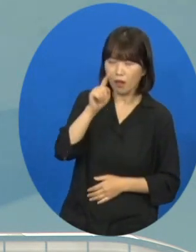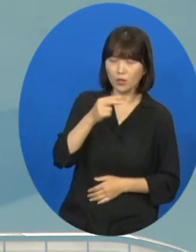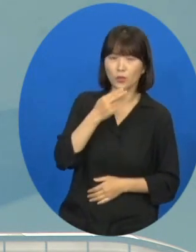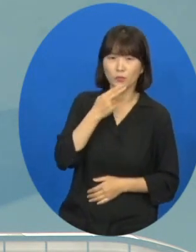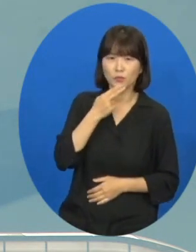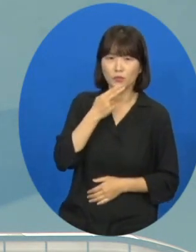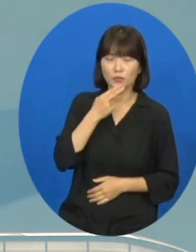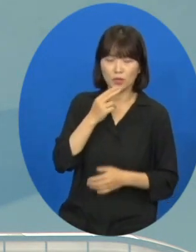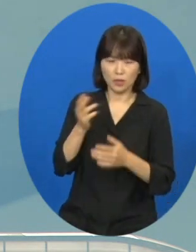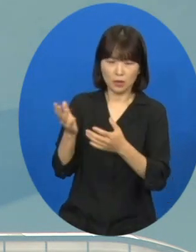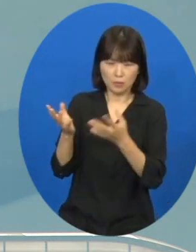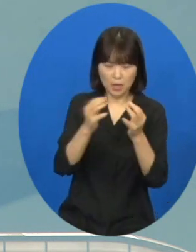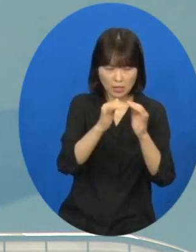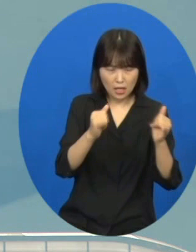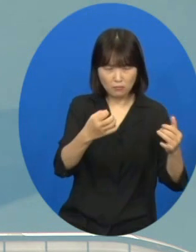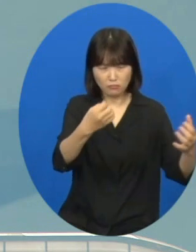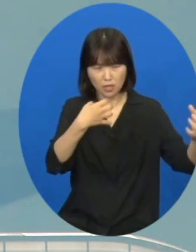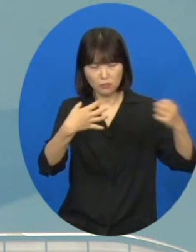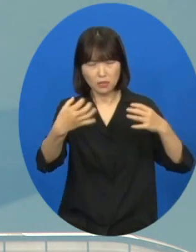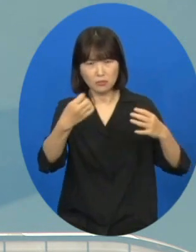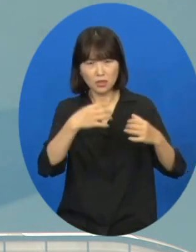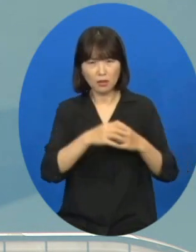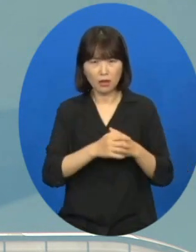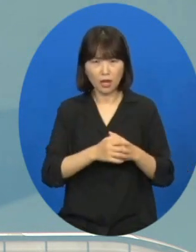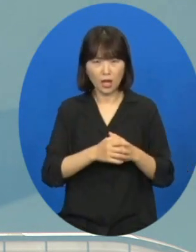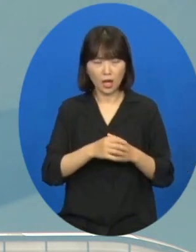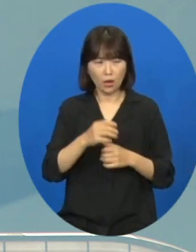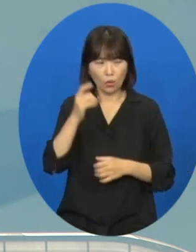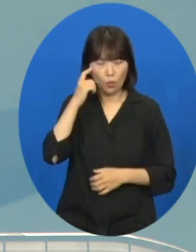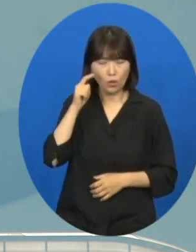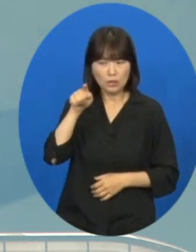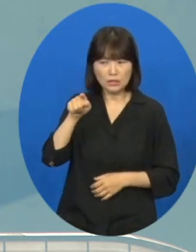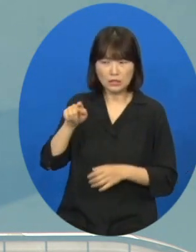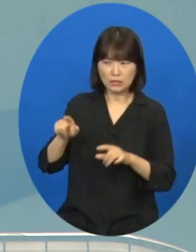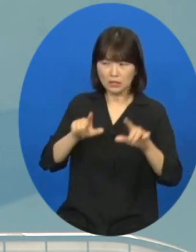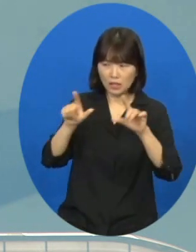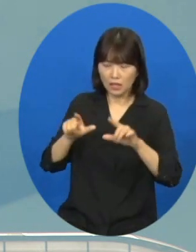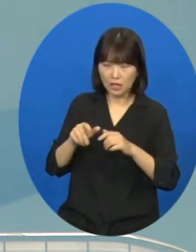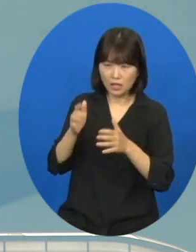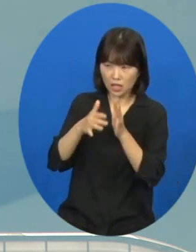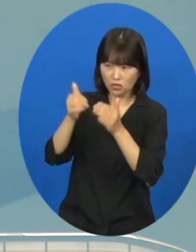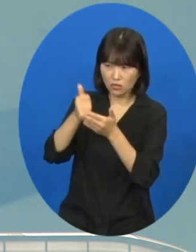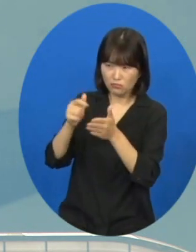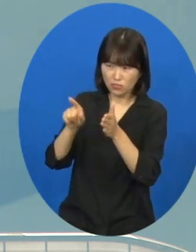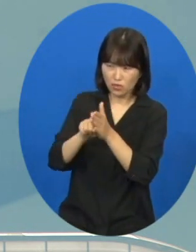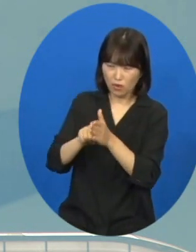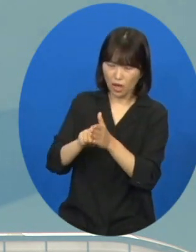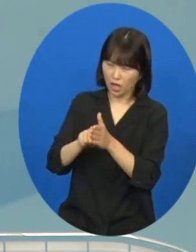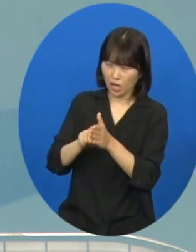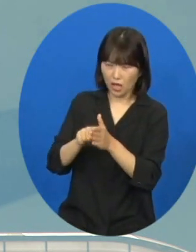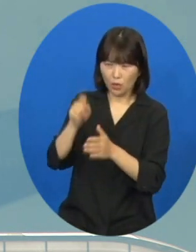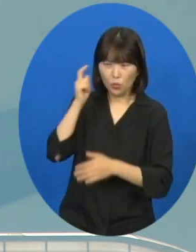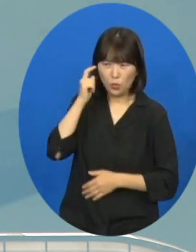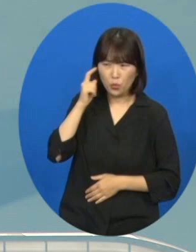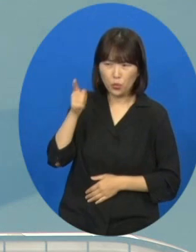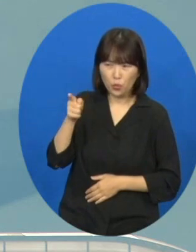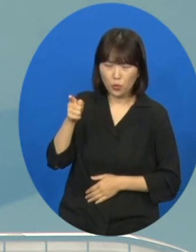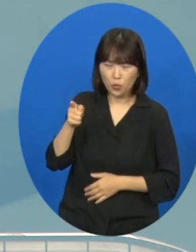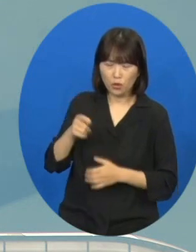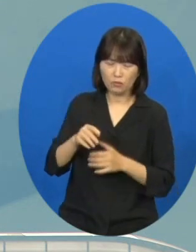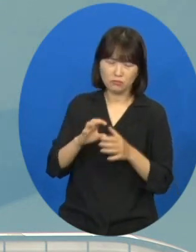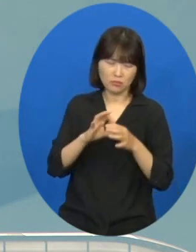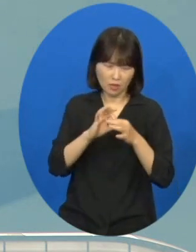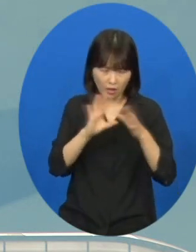사방의 사람들이 말이 들리죠. 어떻게 저렇게 살아? 아, 예수를 믿어도 어떻게 저렇게 믿어?